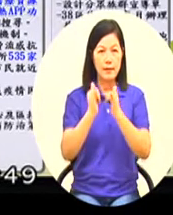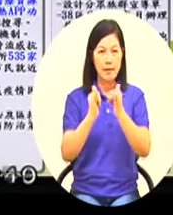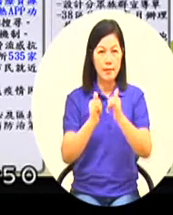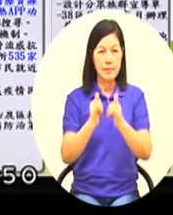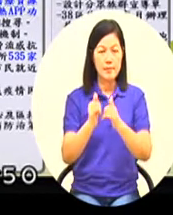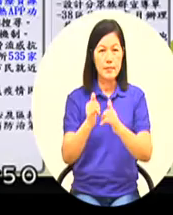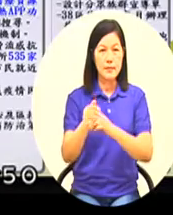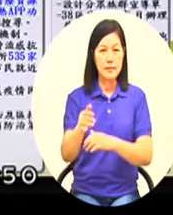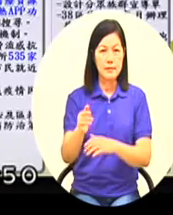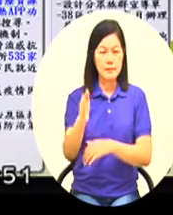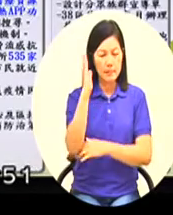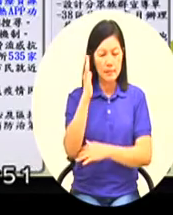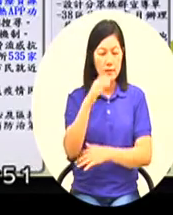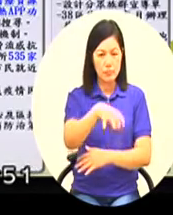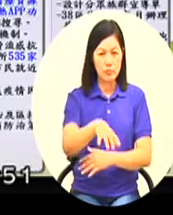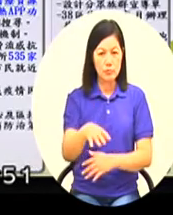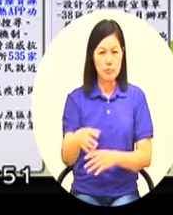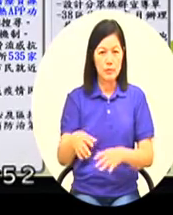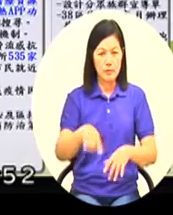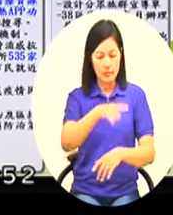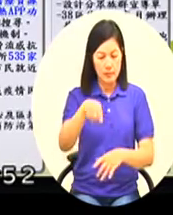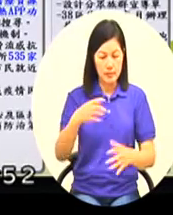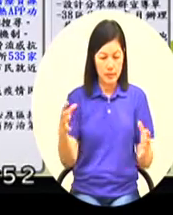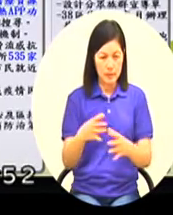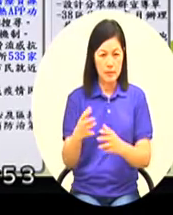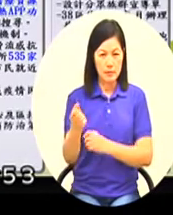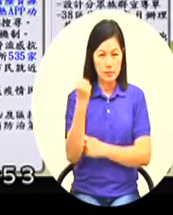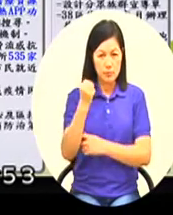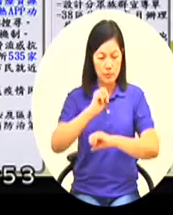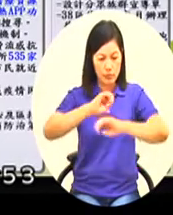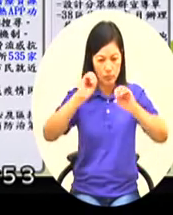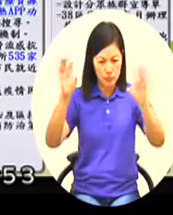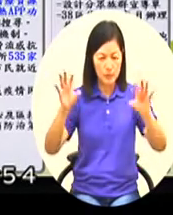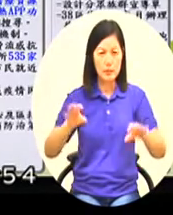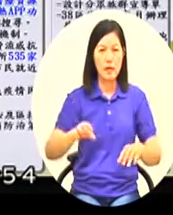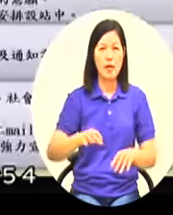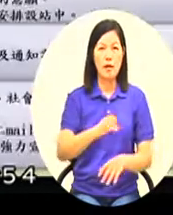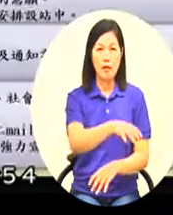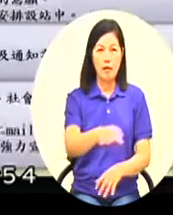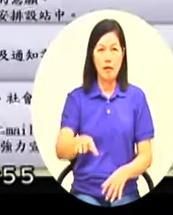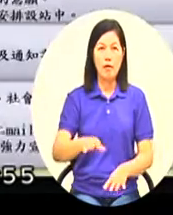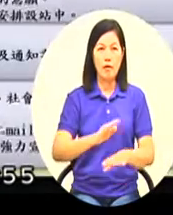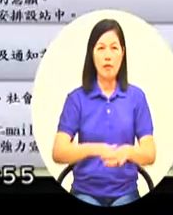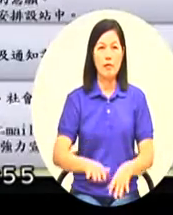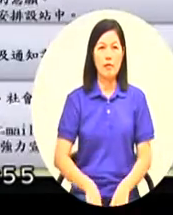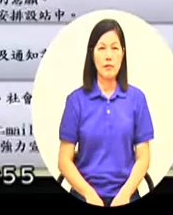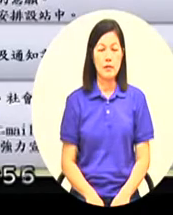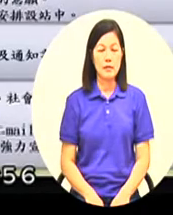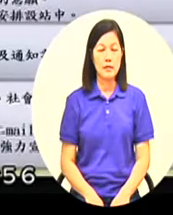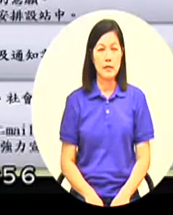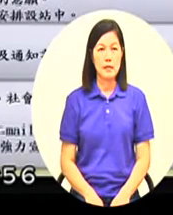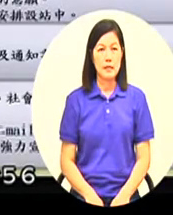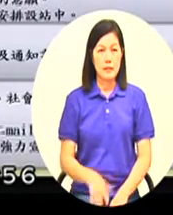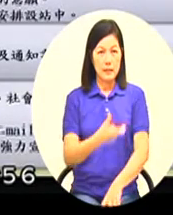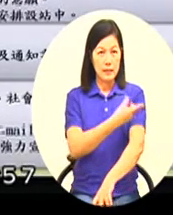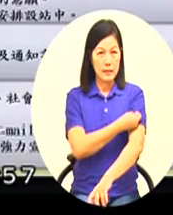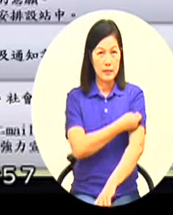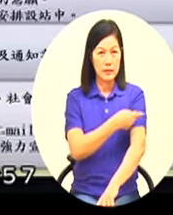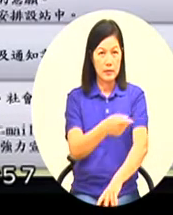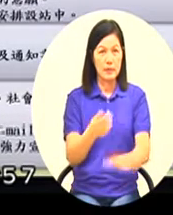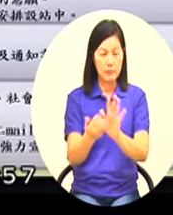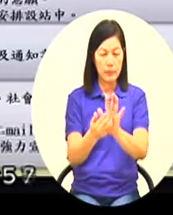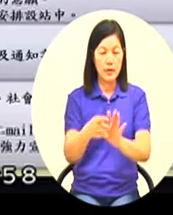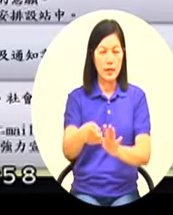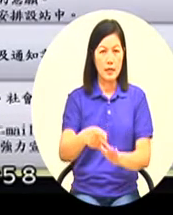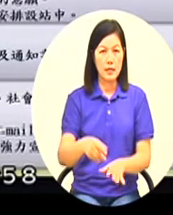等，好，大家一起努力，然后透过各式的一个宣传管道，在疫苗接种的部分，那105年、中央的